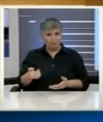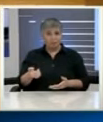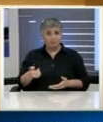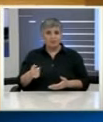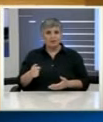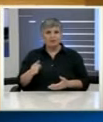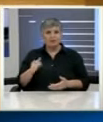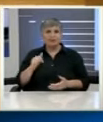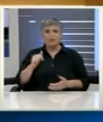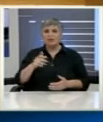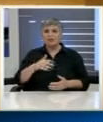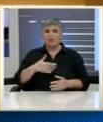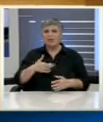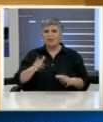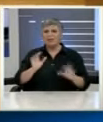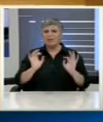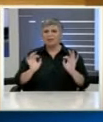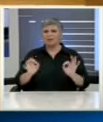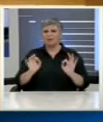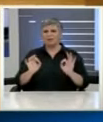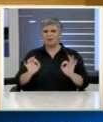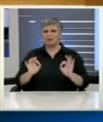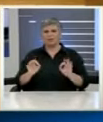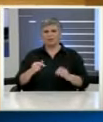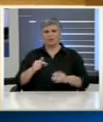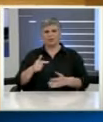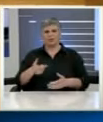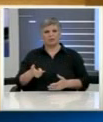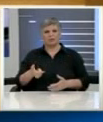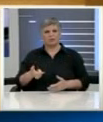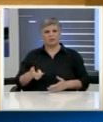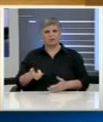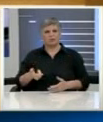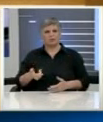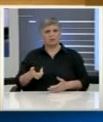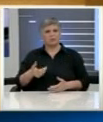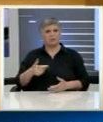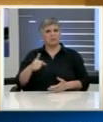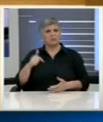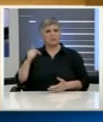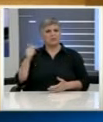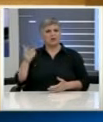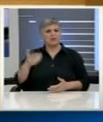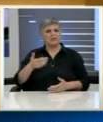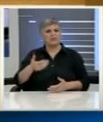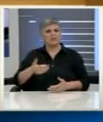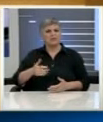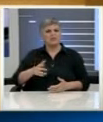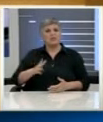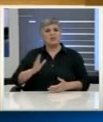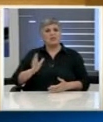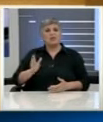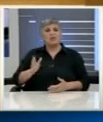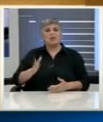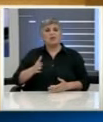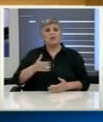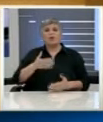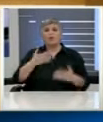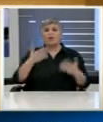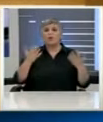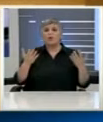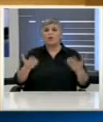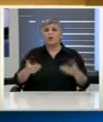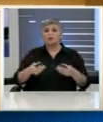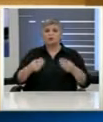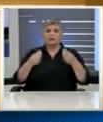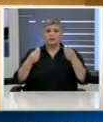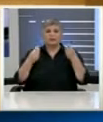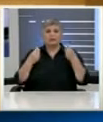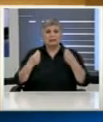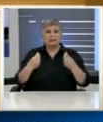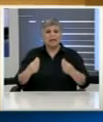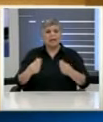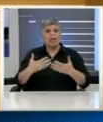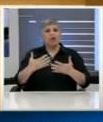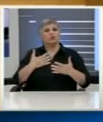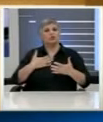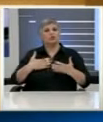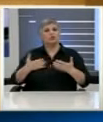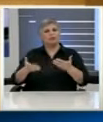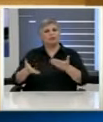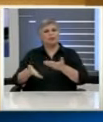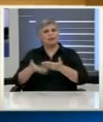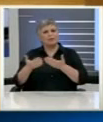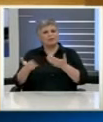είναι φυσιολογικό όσο να ανοίξω και μία παρένθεση όσο αγαθές κι αν είναι οι προθέσεις